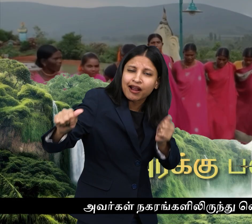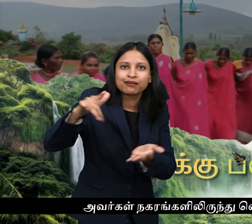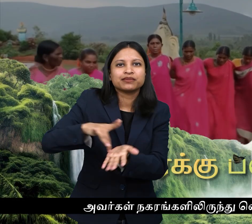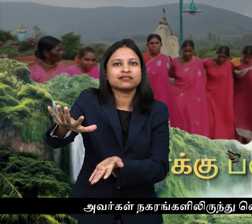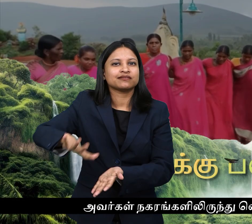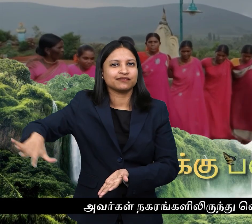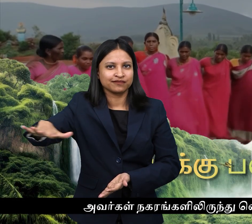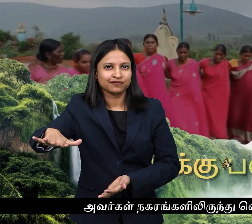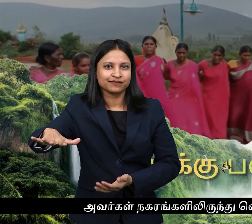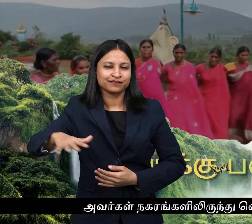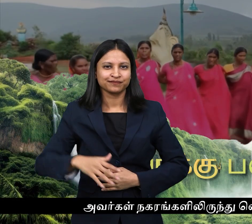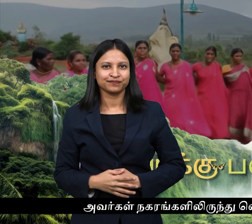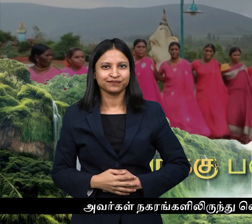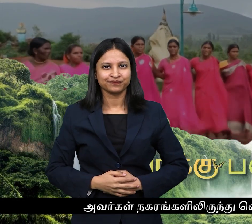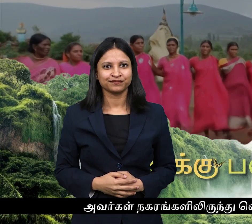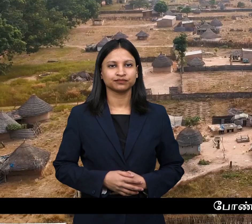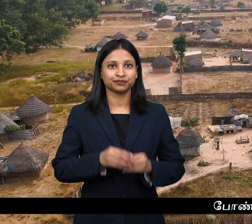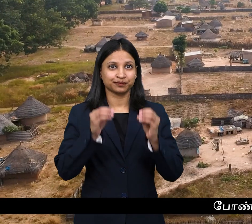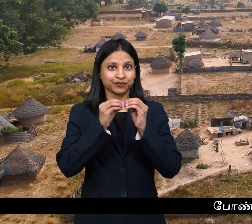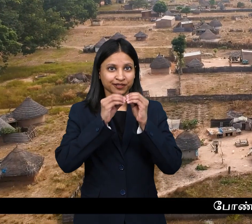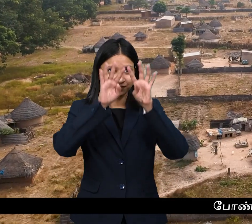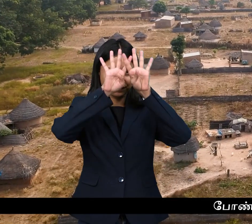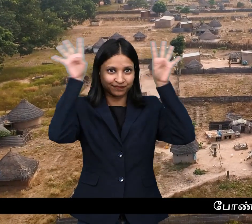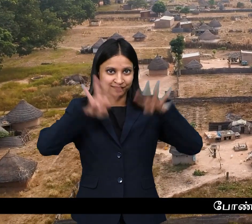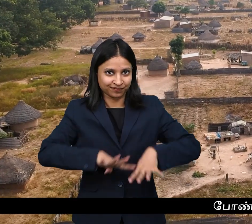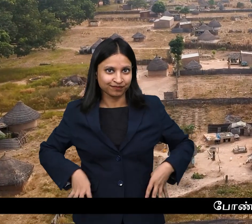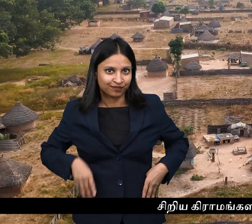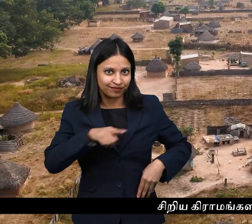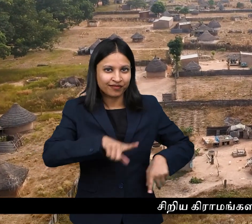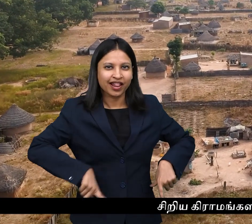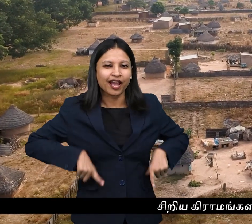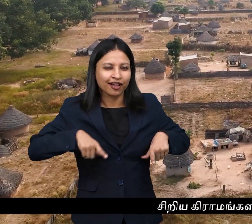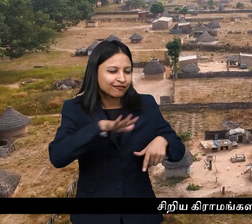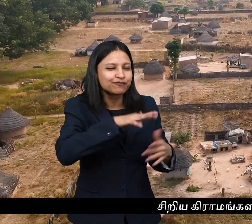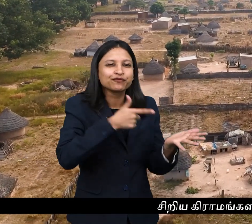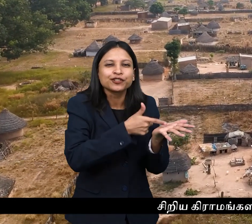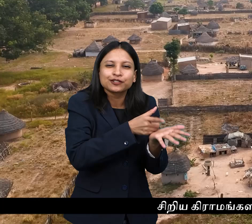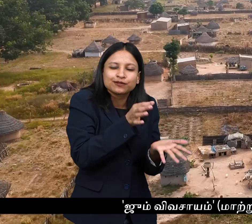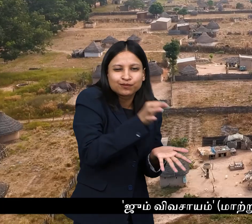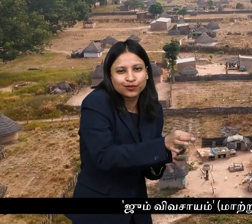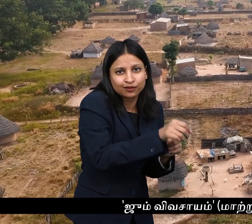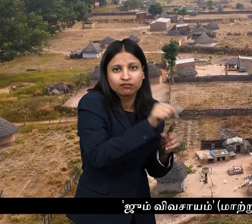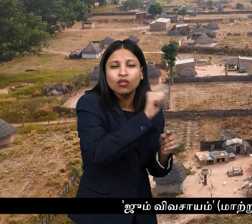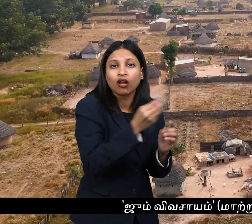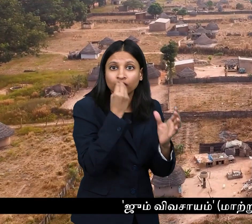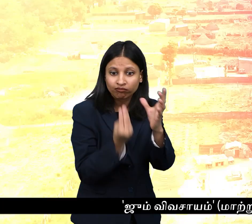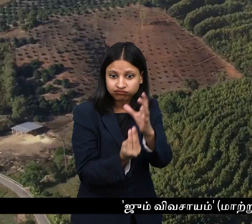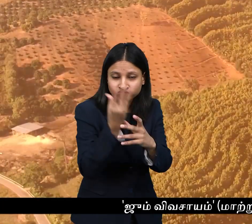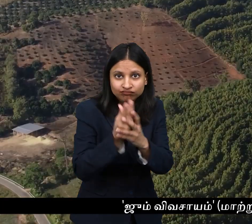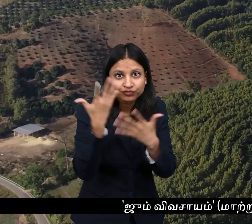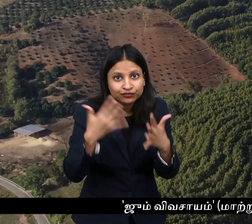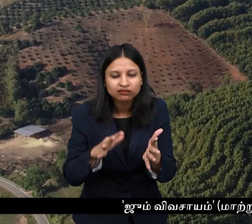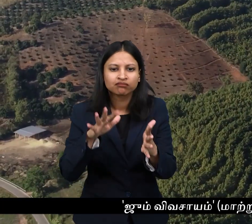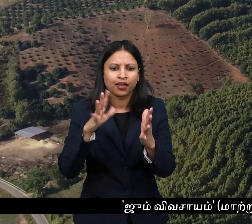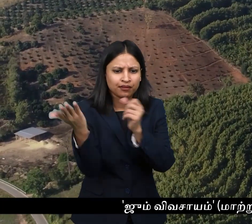வெகு தொலைவில் வசிக்கிறார்கள். போண்டாக்கள் சிறிய கிராமங்களில் வசிக்கிறார்கள். ஜூம் விவசாயம்,